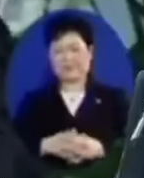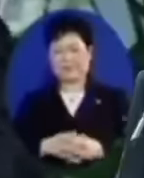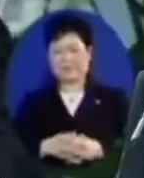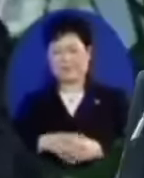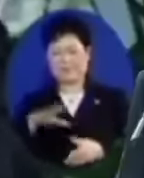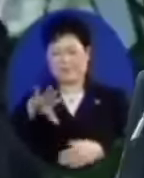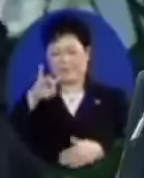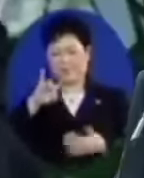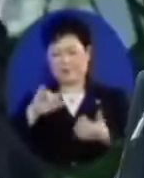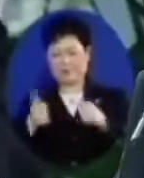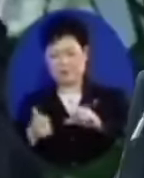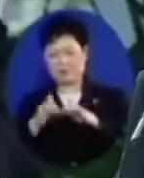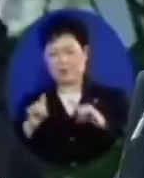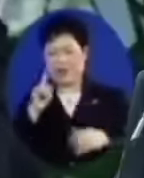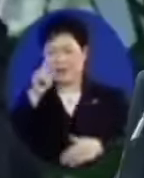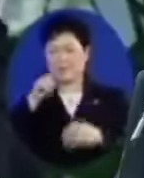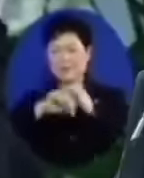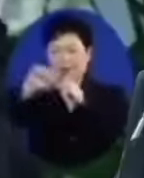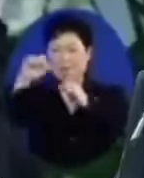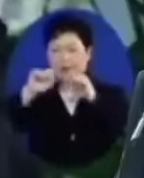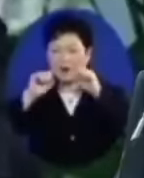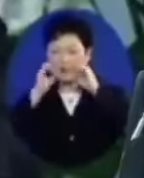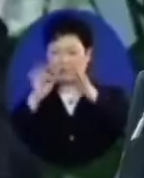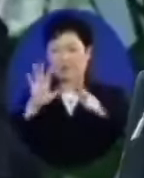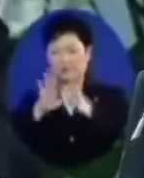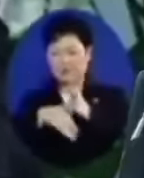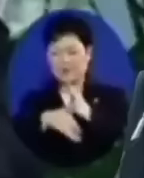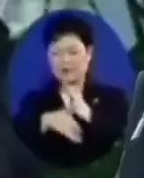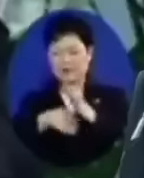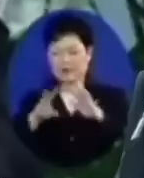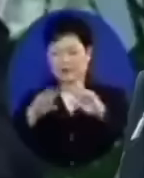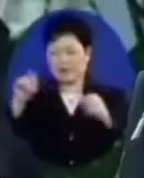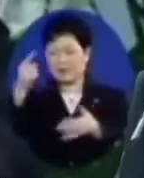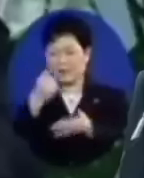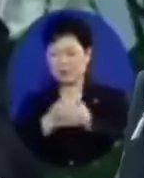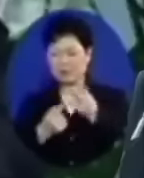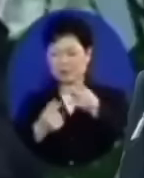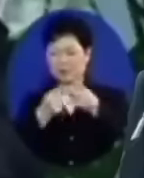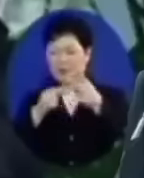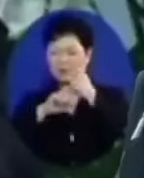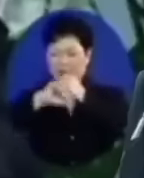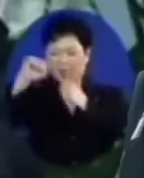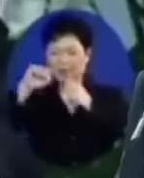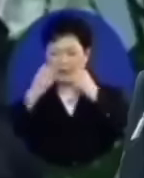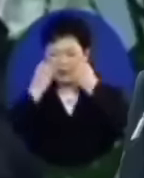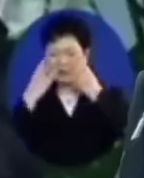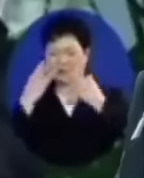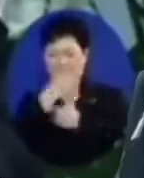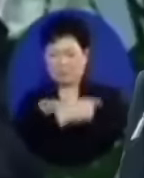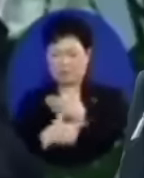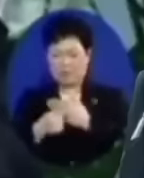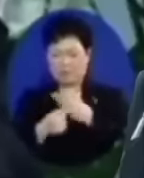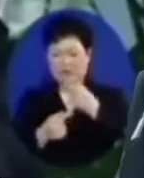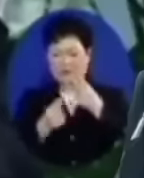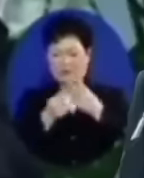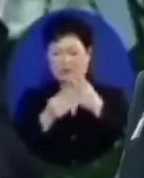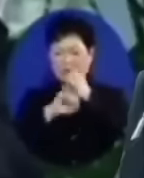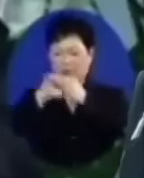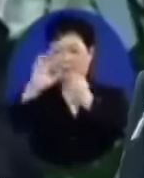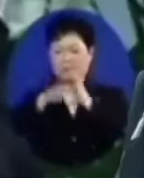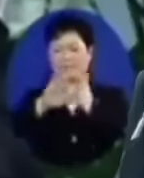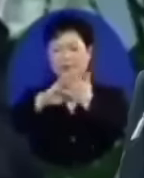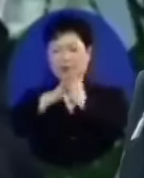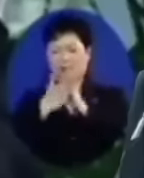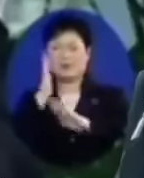문제가 한 사람은 한 번 나팔을 불 때 이 지상에 내려와서 두 번 나팔을 불면 새로운 몸을 얻어 세 번 나팔을 불 때